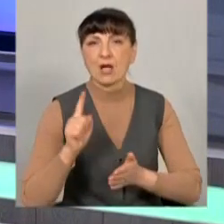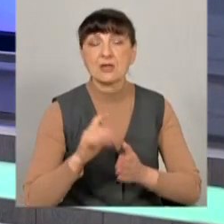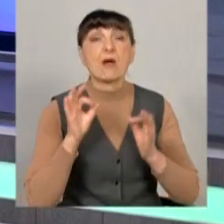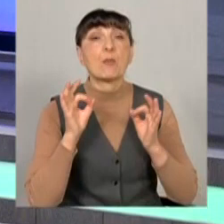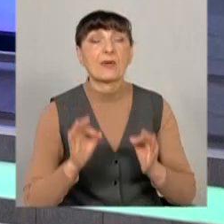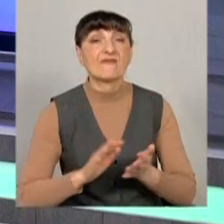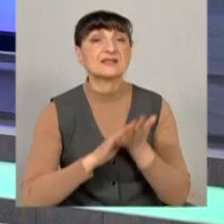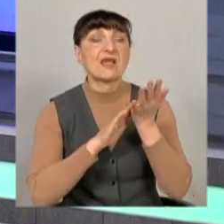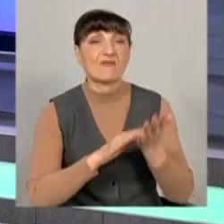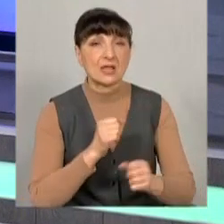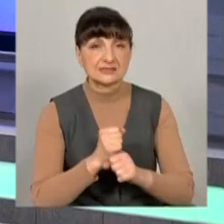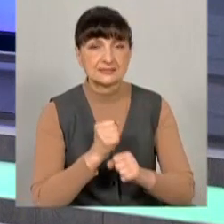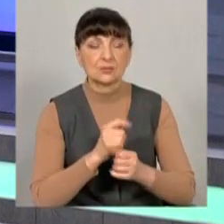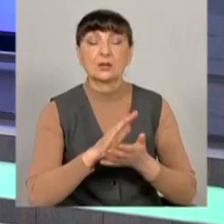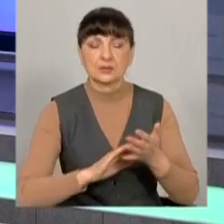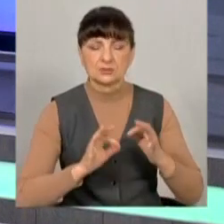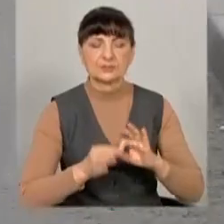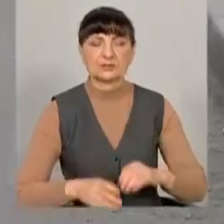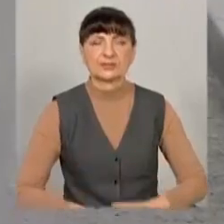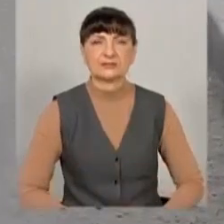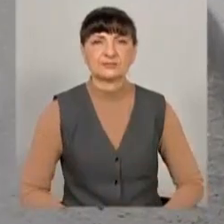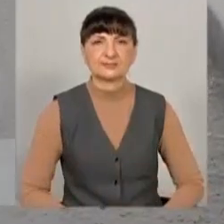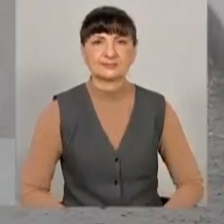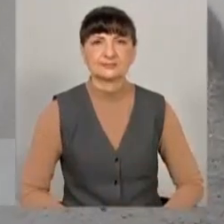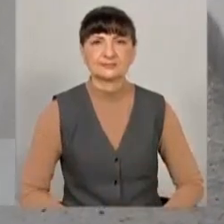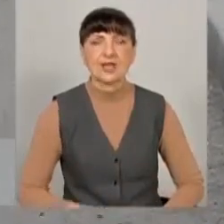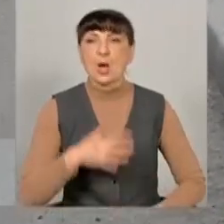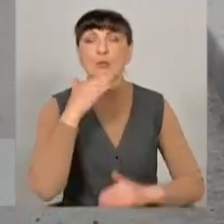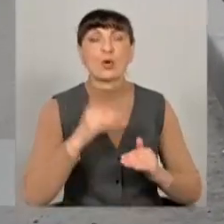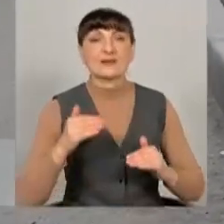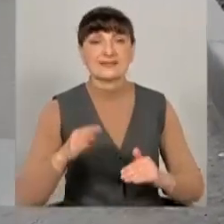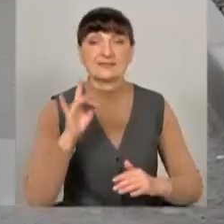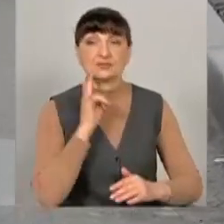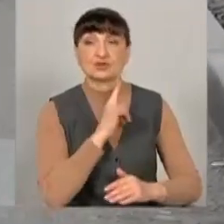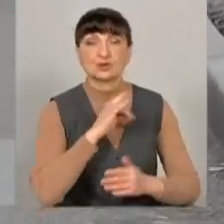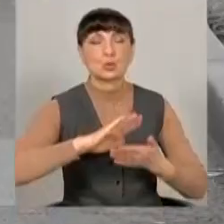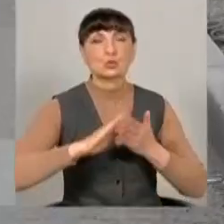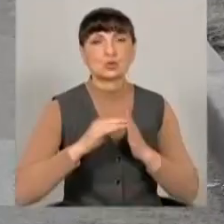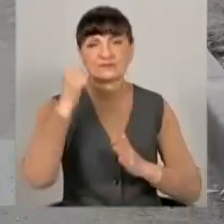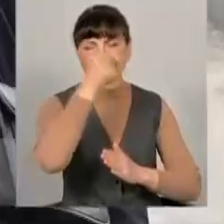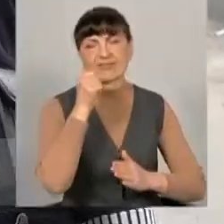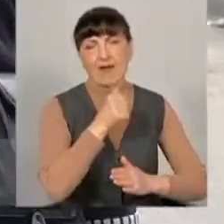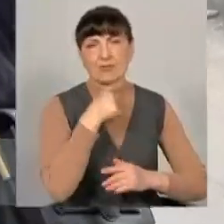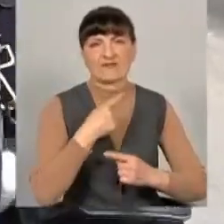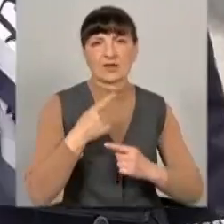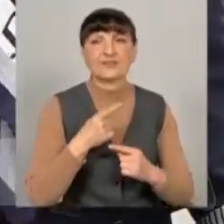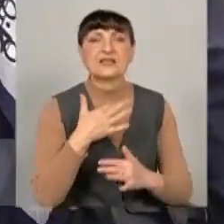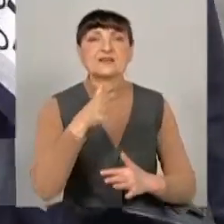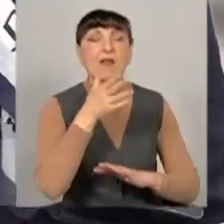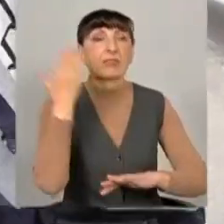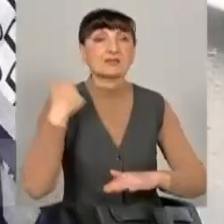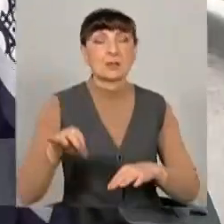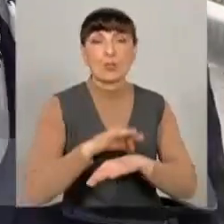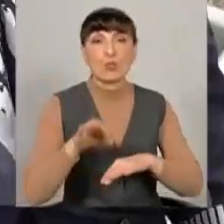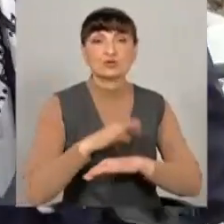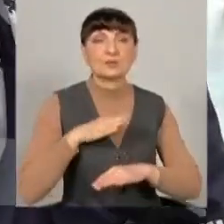подать обращение, расскажет Дина Жанабекова. Многодетная алматинка на условиях анонимности рассказала, что несколько лет назад они с